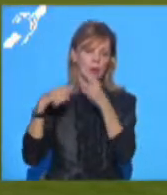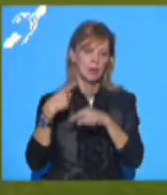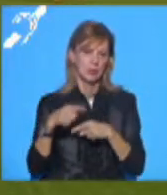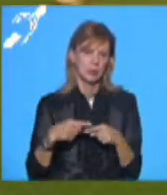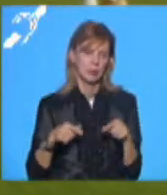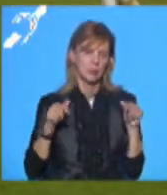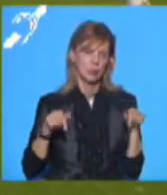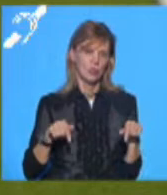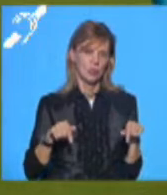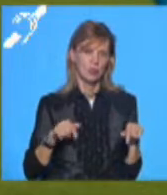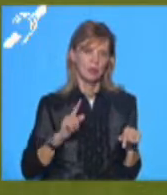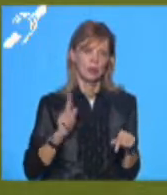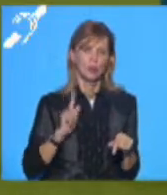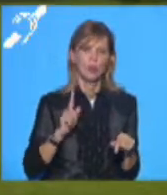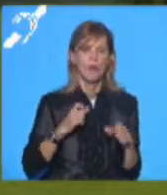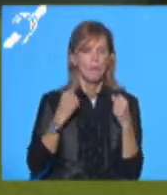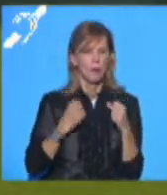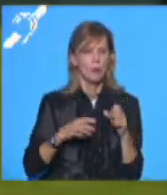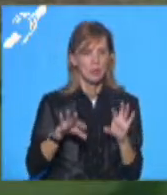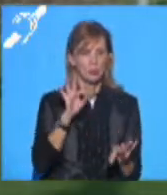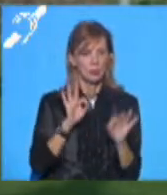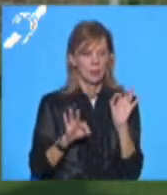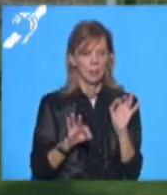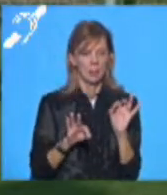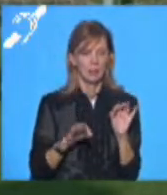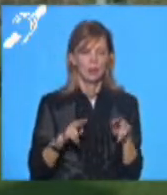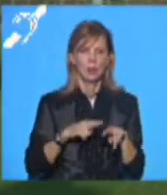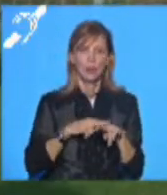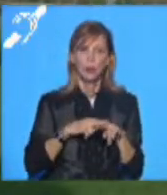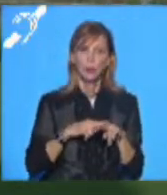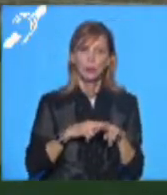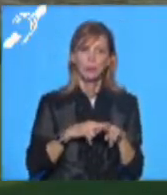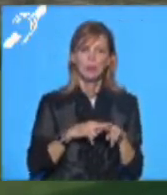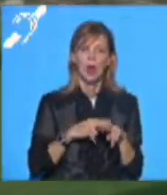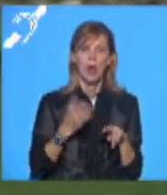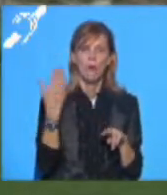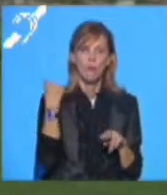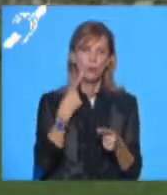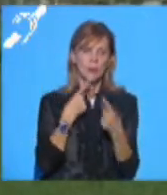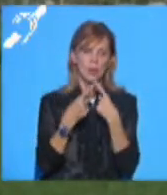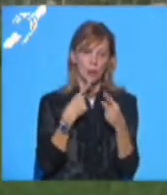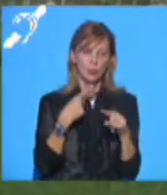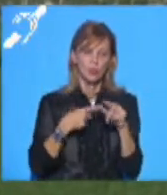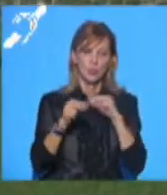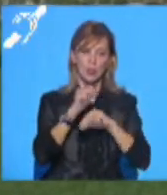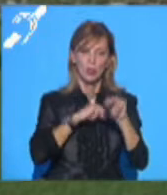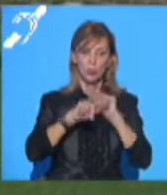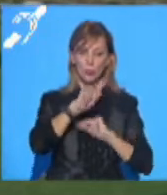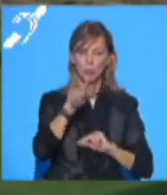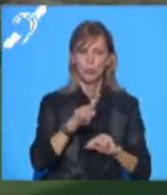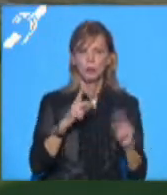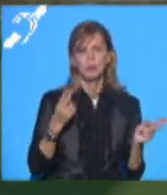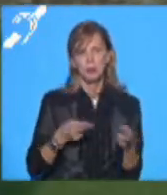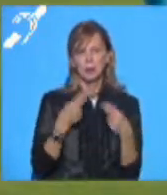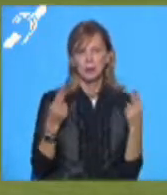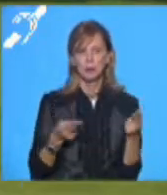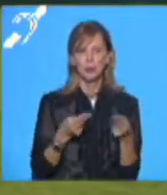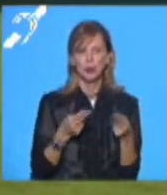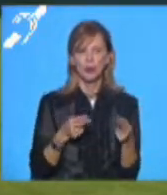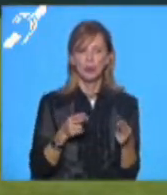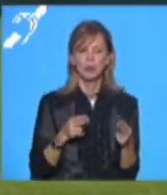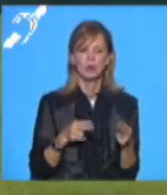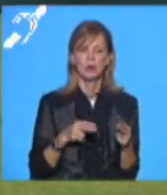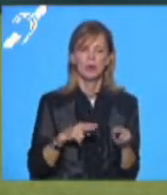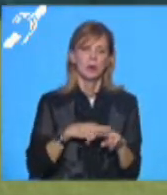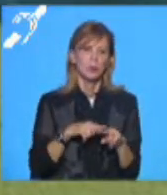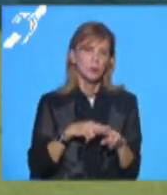așa că n-a fost greu să aleg Craiova. Cum au decurs negocierile cu clubul nostru? Foarte ușor. La prima vedere,